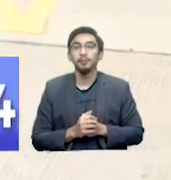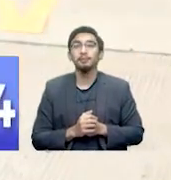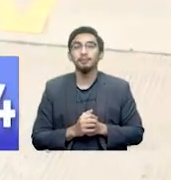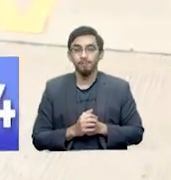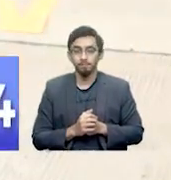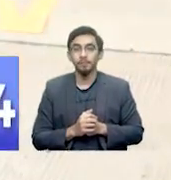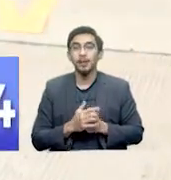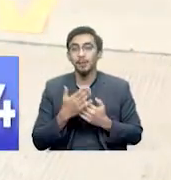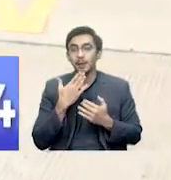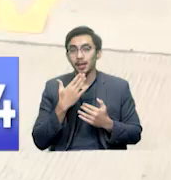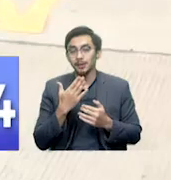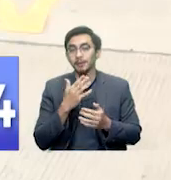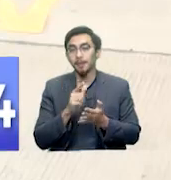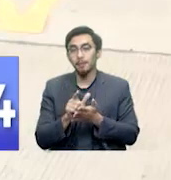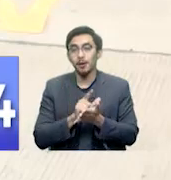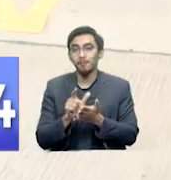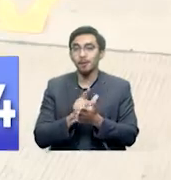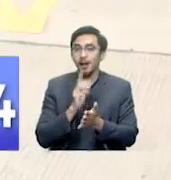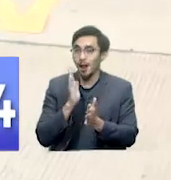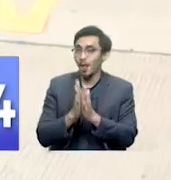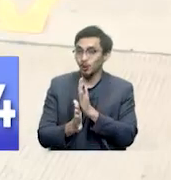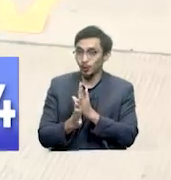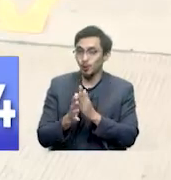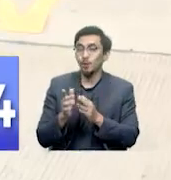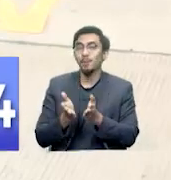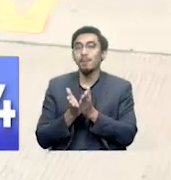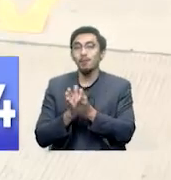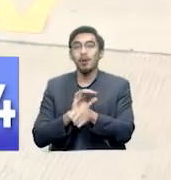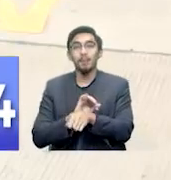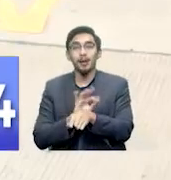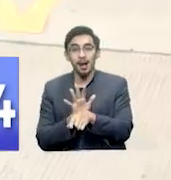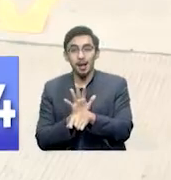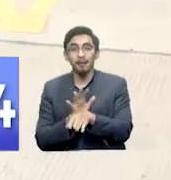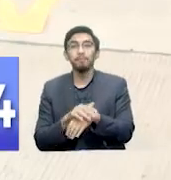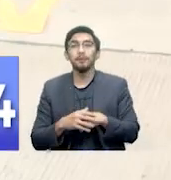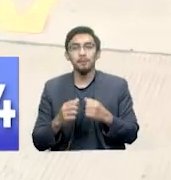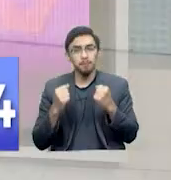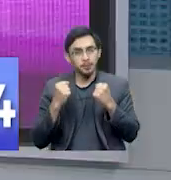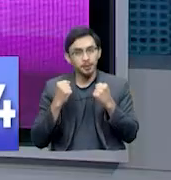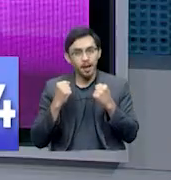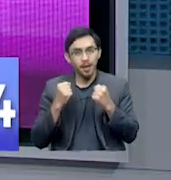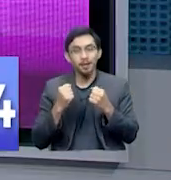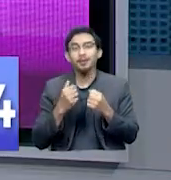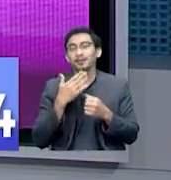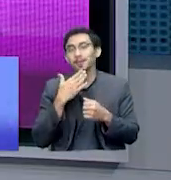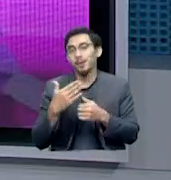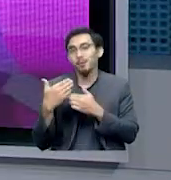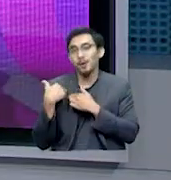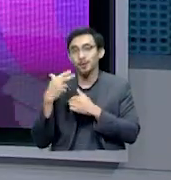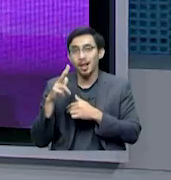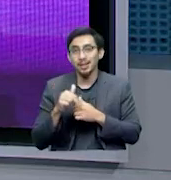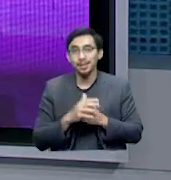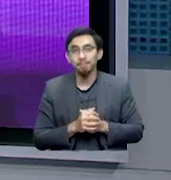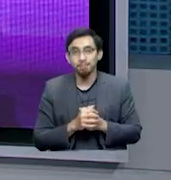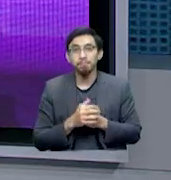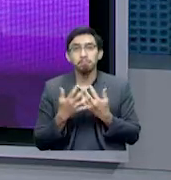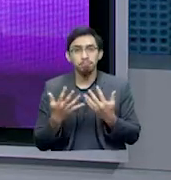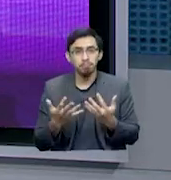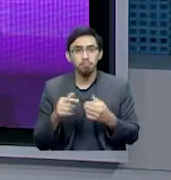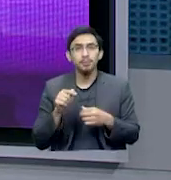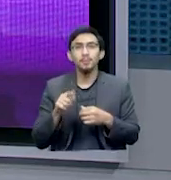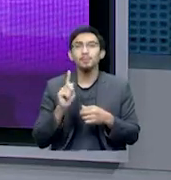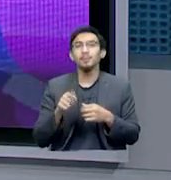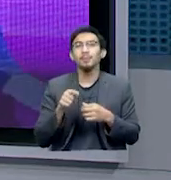langsung dari Pelabuhan Merak, Banten. Jaga kesehatan Anda dan selamat bertugas kembali. Baik, kita ke informasi berikutnya. Sementara